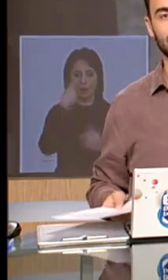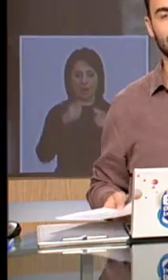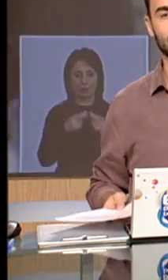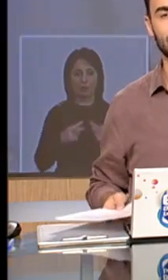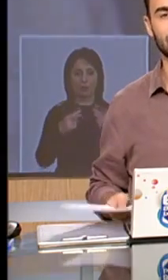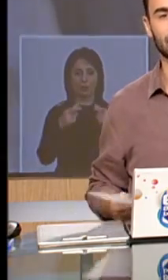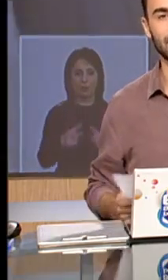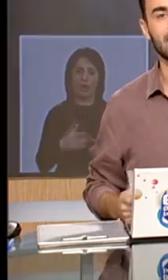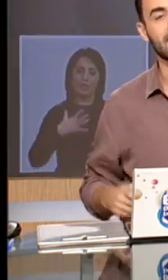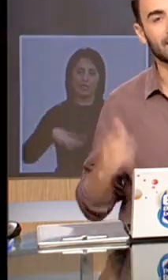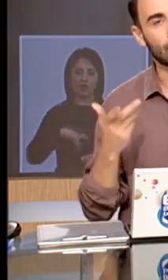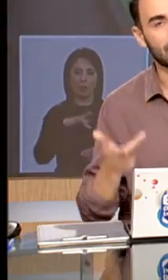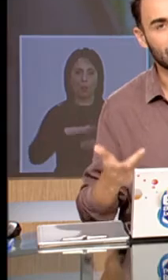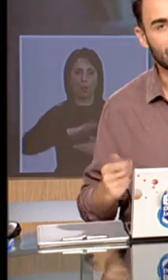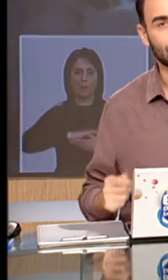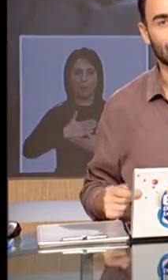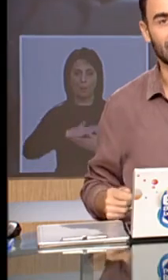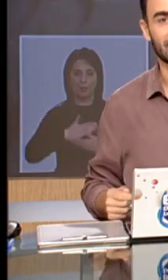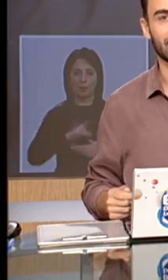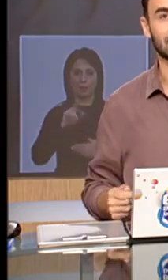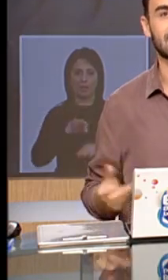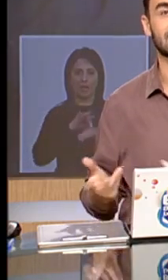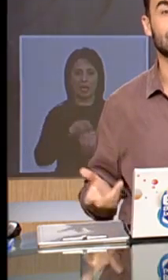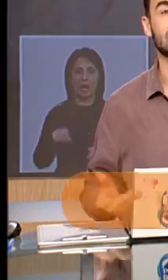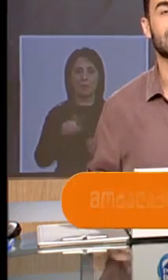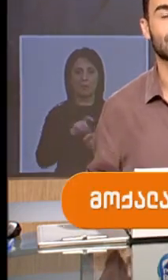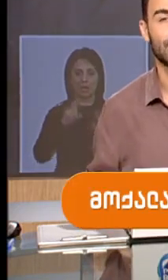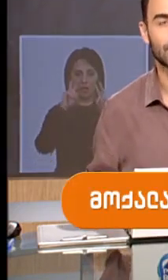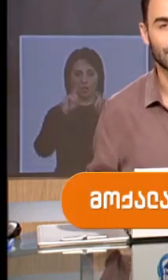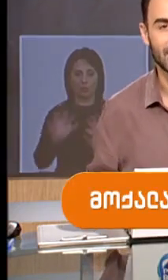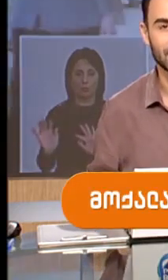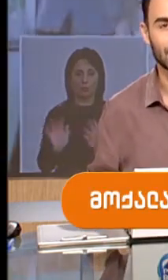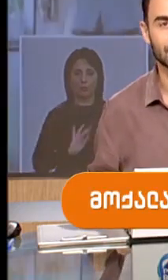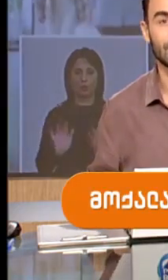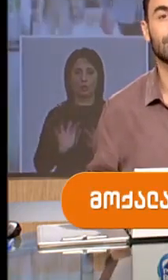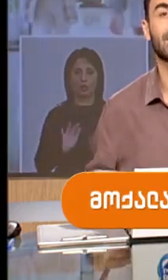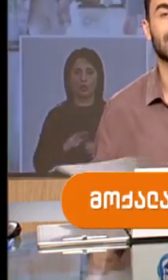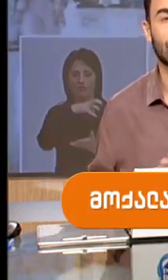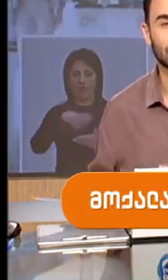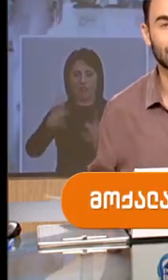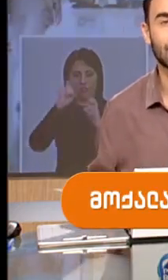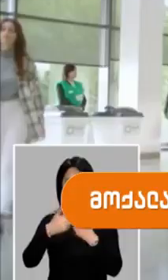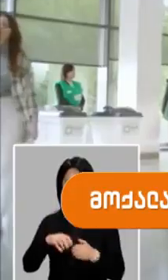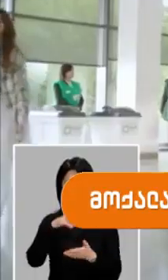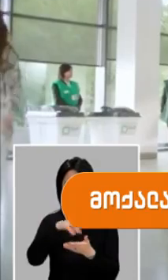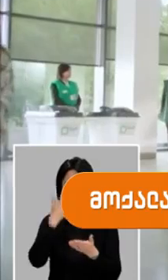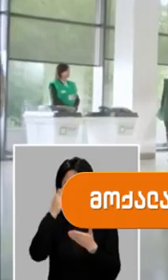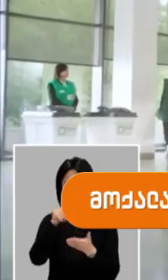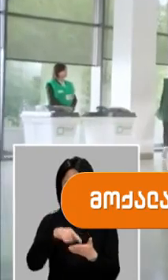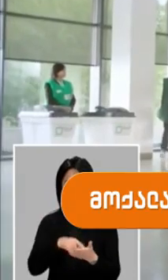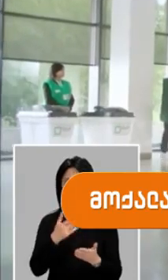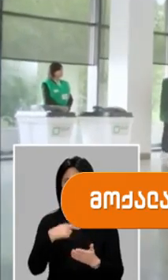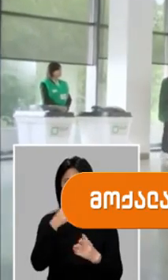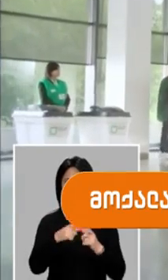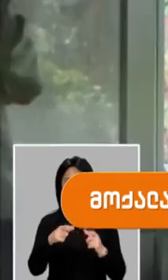გაკეთების პროცესს უკავშირდება რა უფლებები აქვთ მოქალაქეებს რა წესების დაცვა მოუწევთ არჩევნებზე როგორ უნდა გადავამოწმოთ ვართ თუ არა სიაში